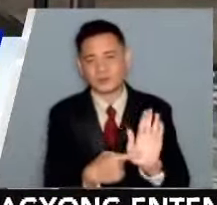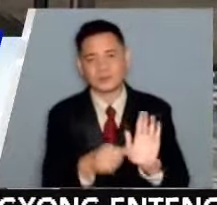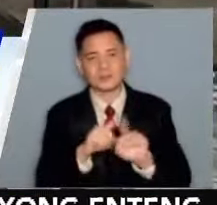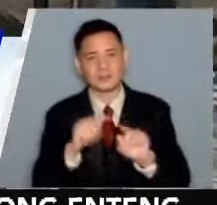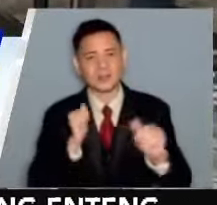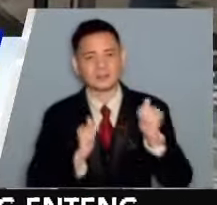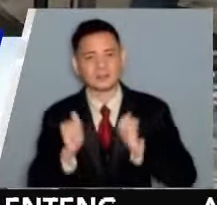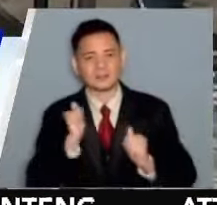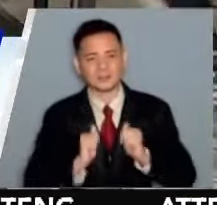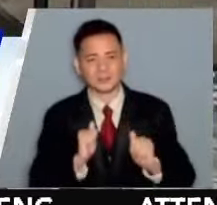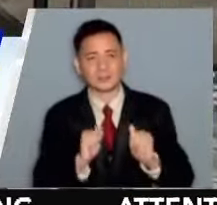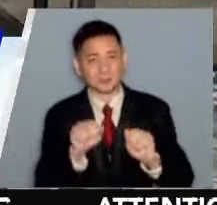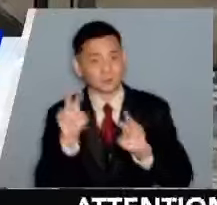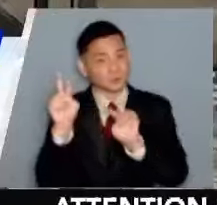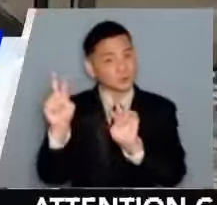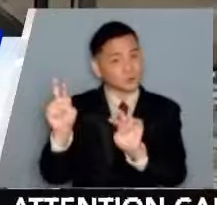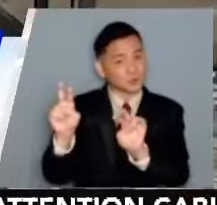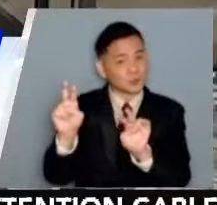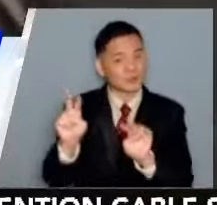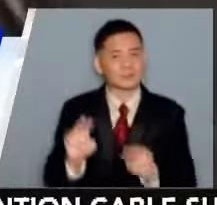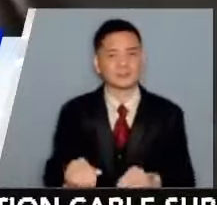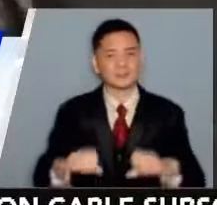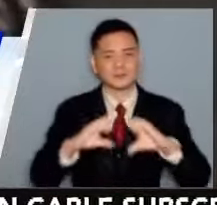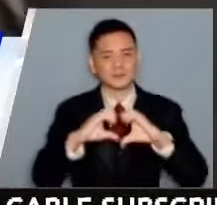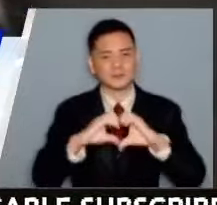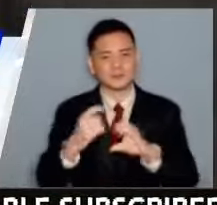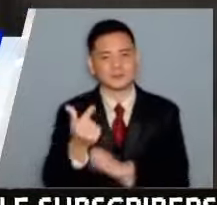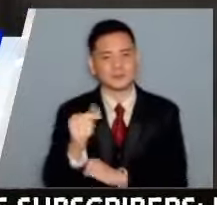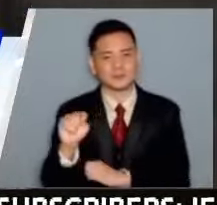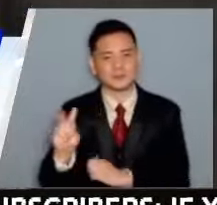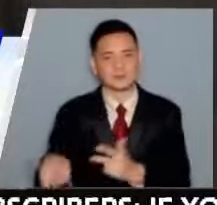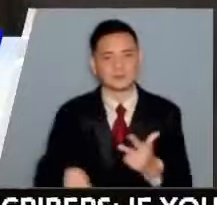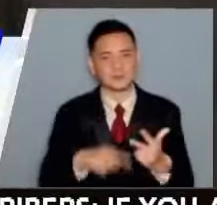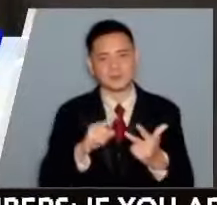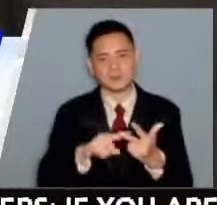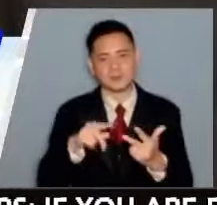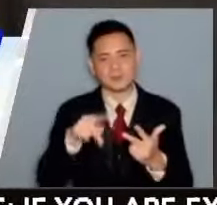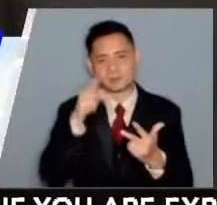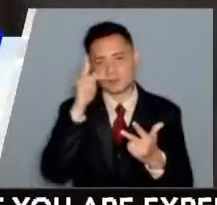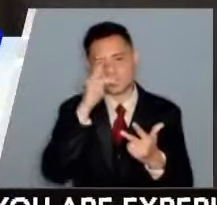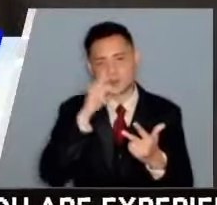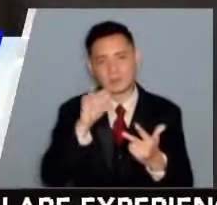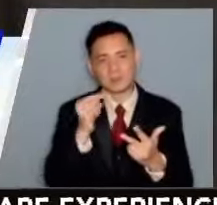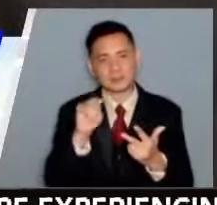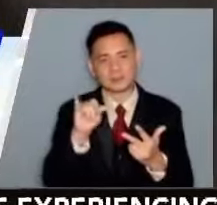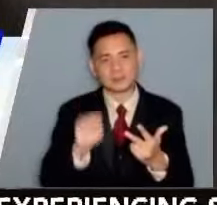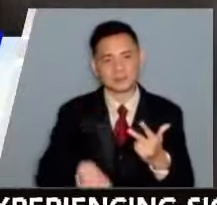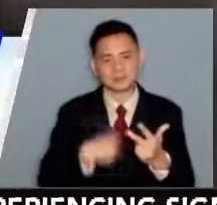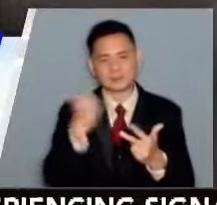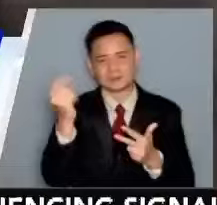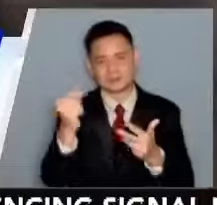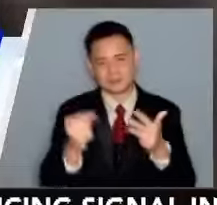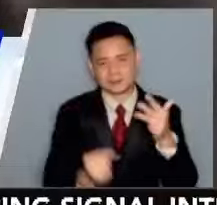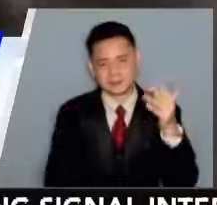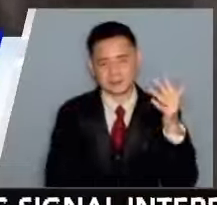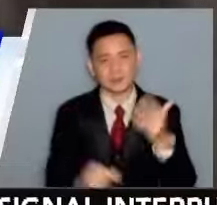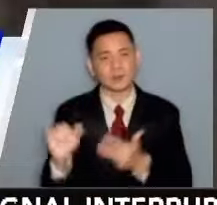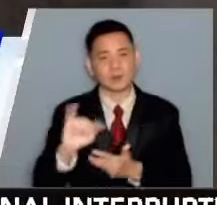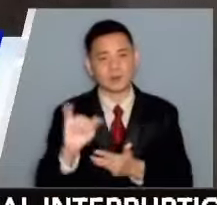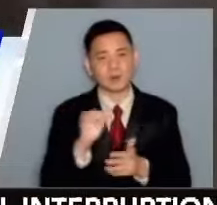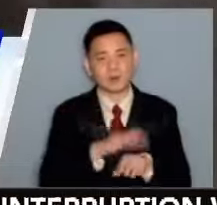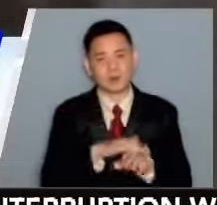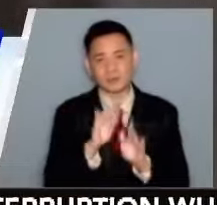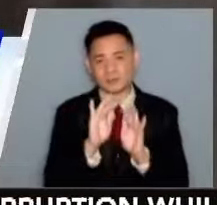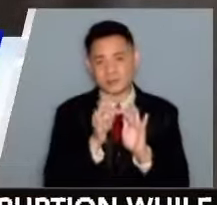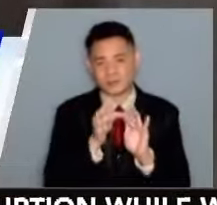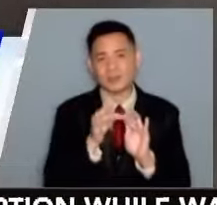napapanood sa GMA, GTV, Pinoy Hits, Heart of Asia at iHeart Movies, pati sa official digital platforms ng Kapuso